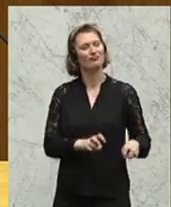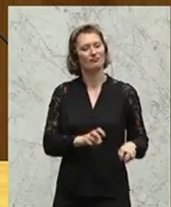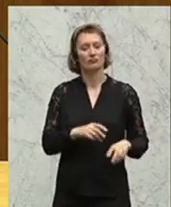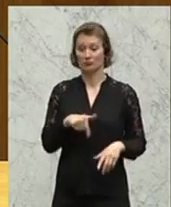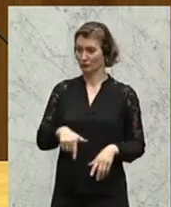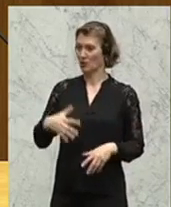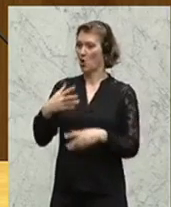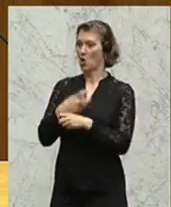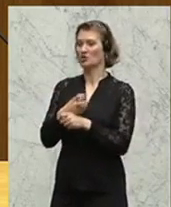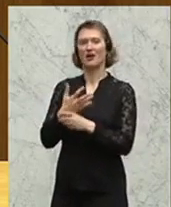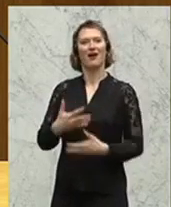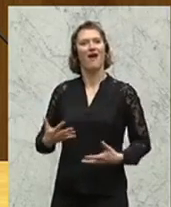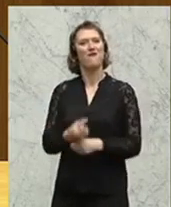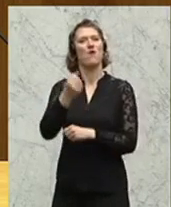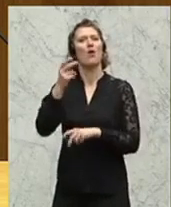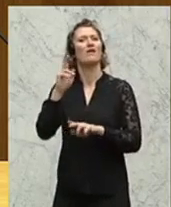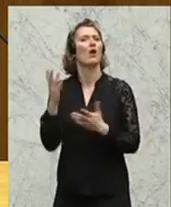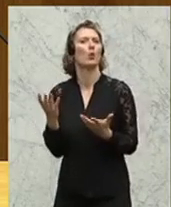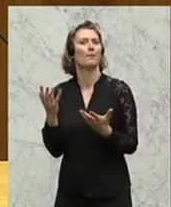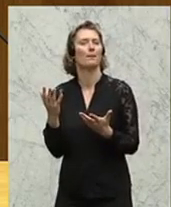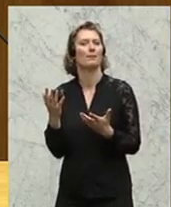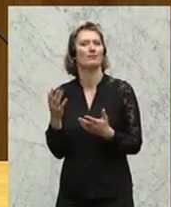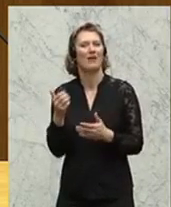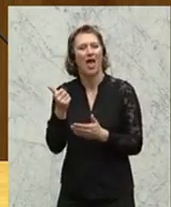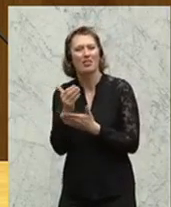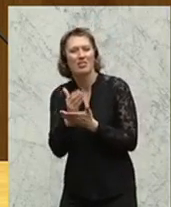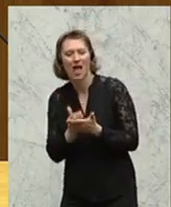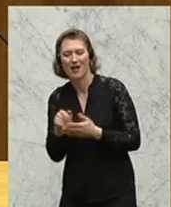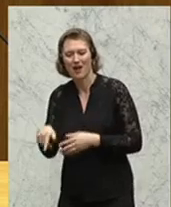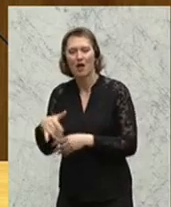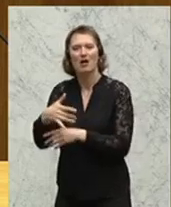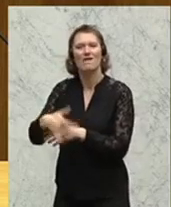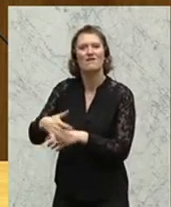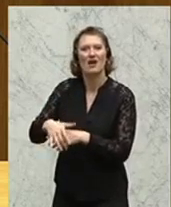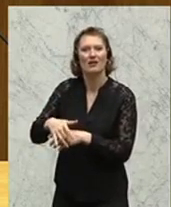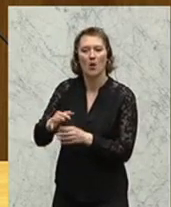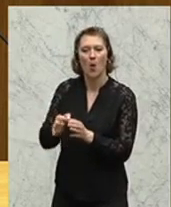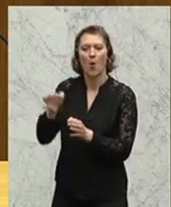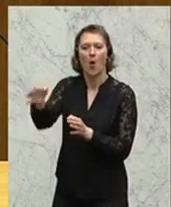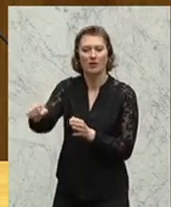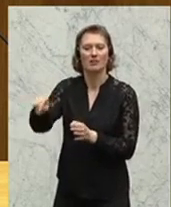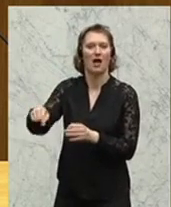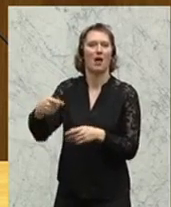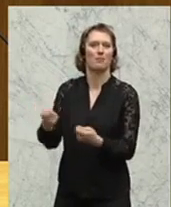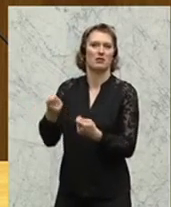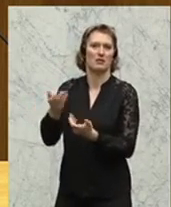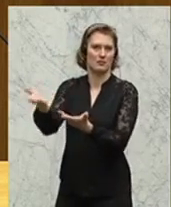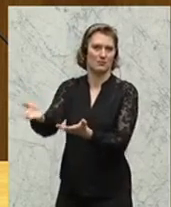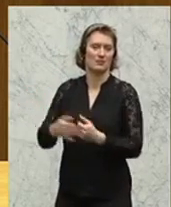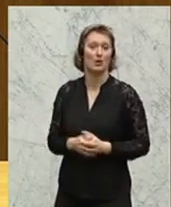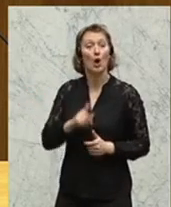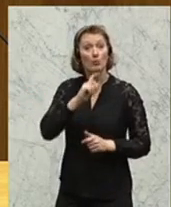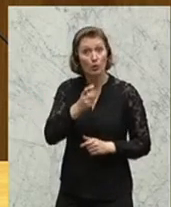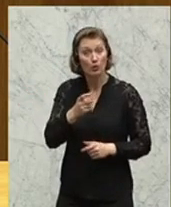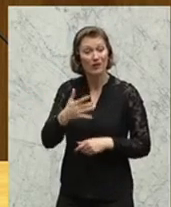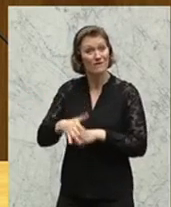dass dieses Österreich so erfolgreich ist, ist ein Teil davon zurückzuführen, dass der Wirt im Ort existiert. Und der Beruf